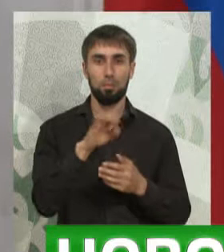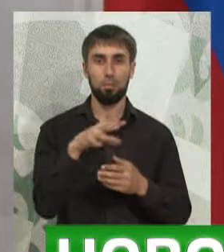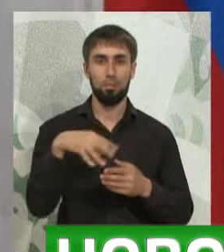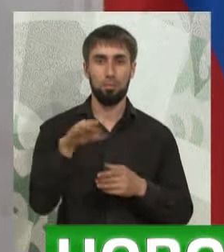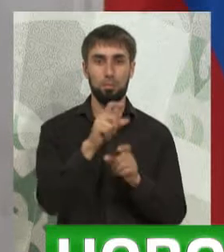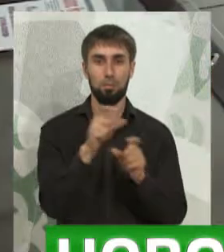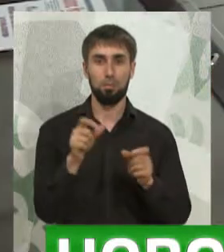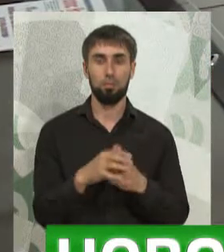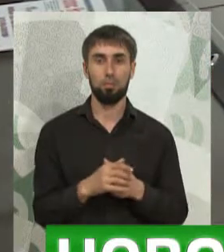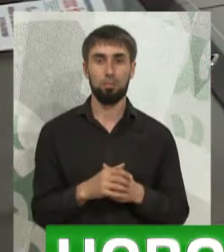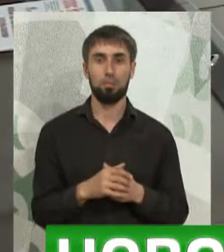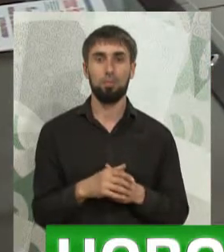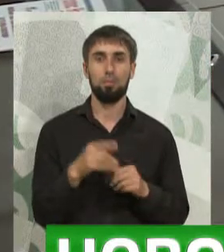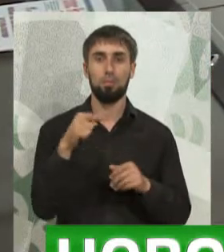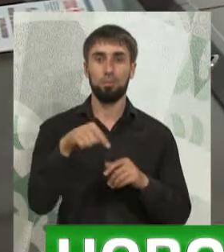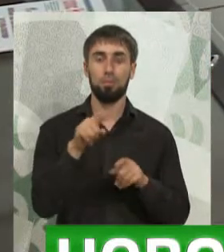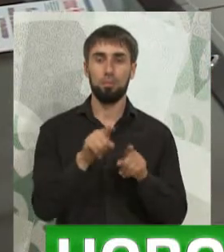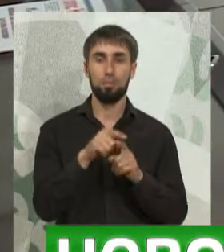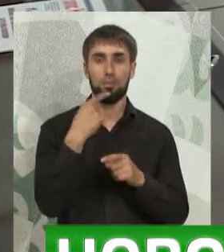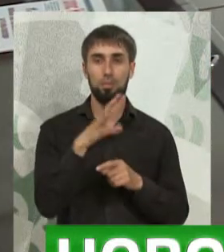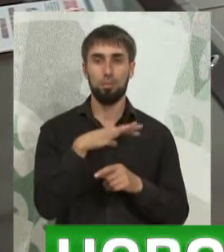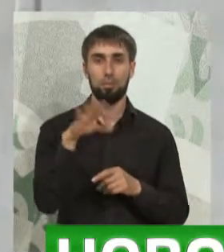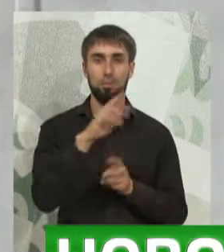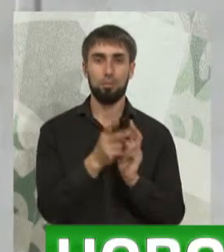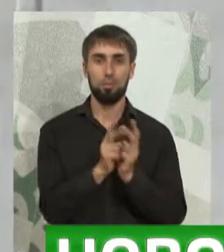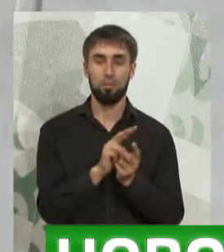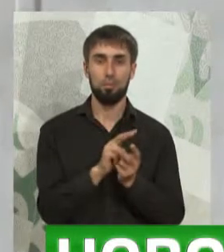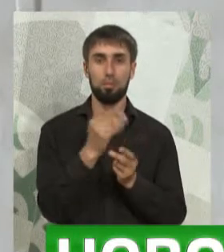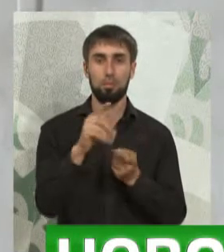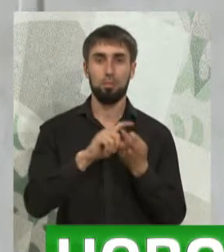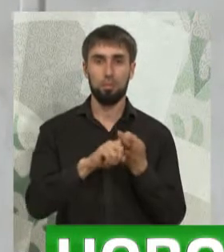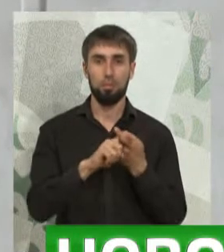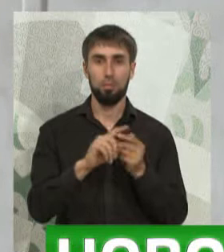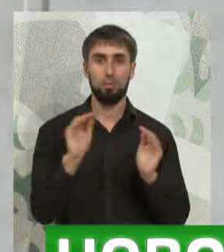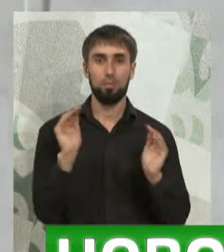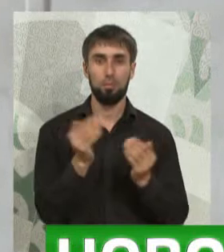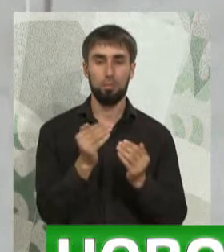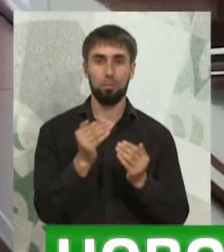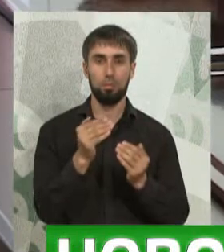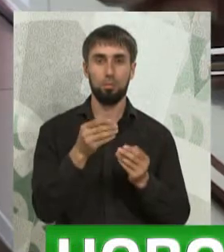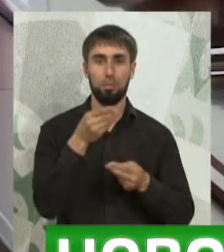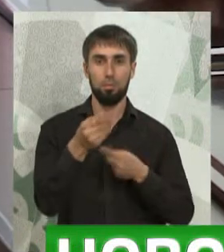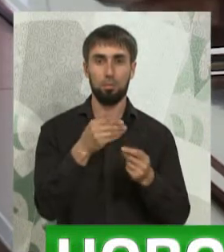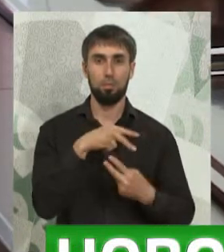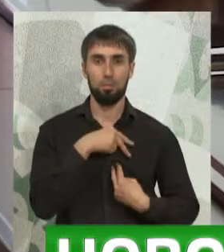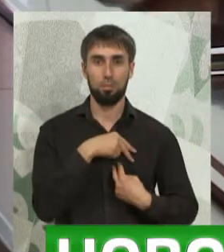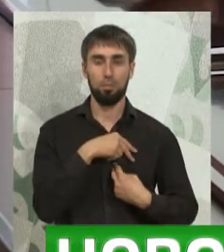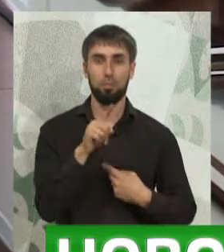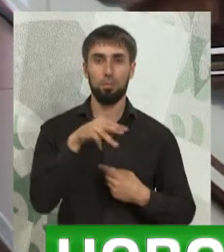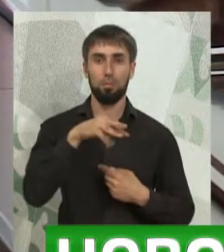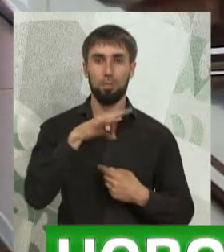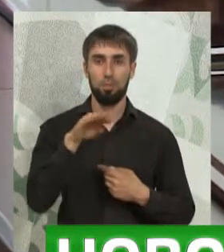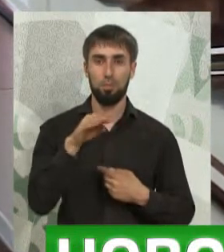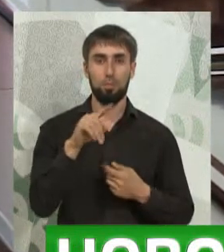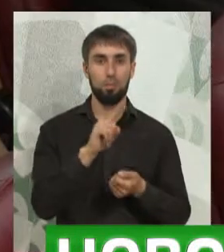всем миром. Здесь также говорили и об изменениях, связанных с минимальной оплатой труда. В новом законопроекте прописано, что МРОТ не